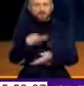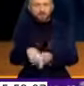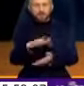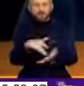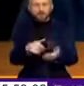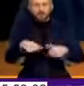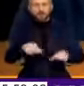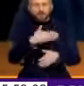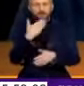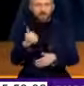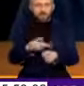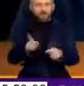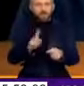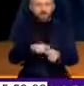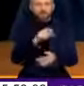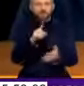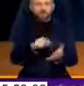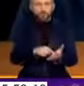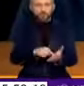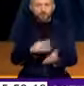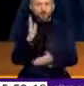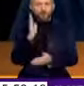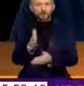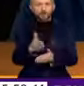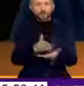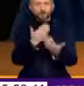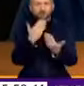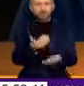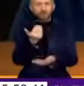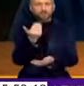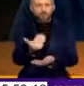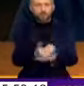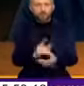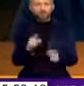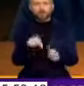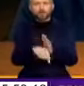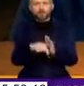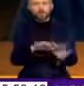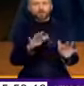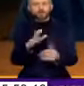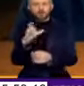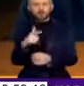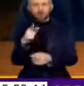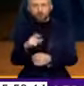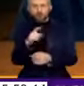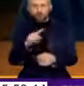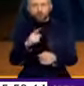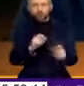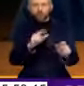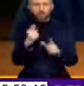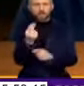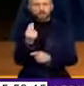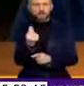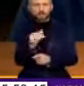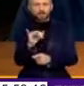коммунальной комиссии не было. Поэтому вопрос будет адресован к вам. Что такое происходит с газом? Почему подняты